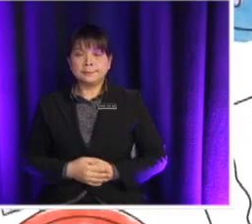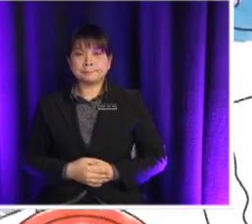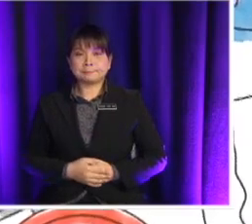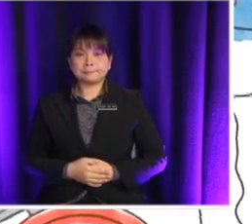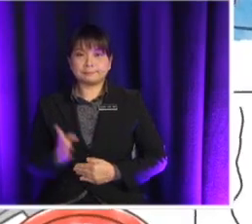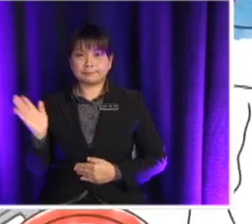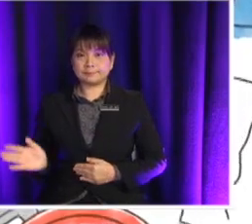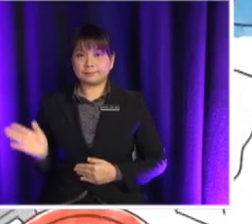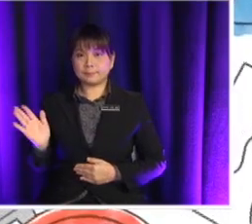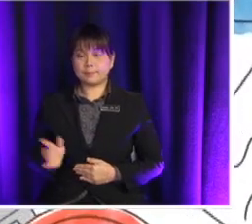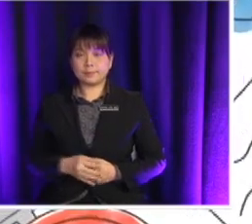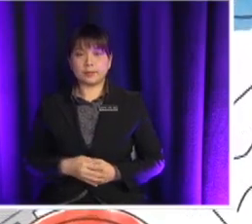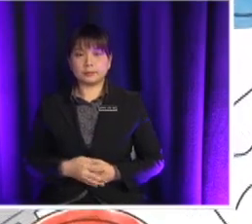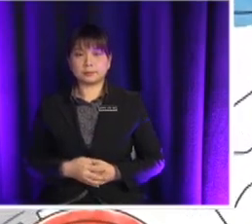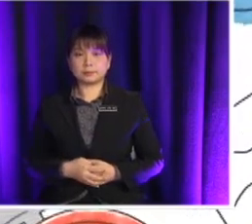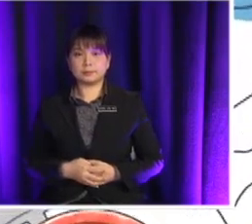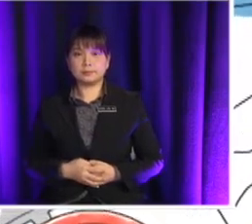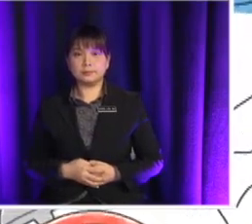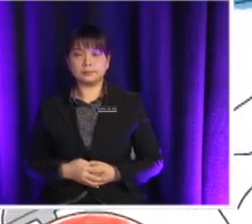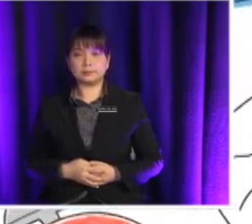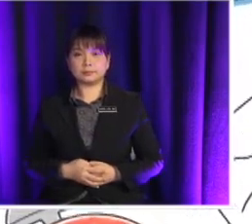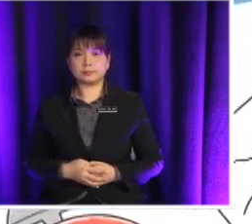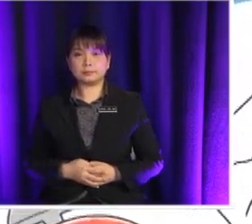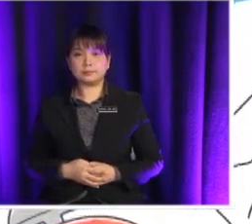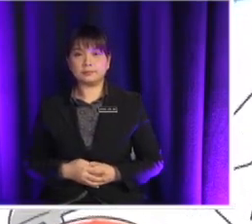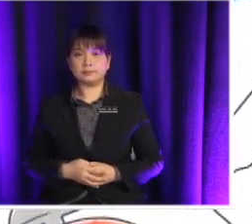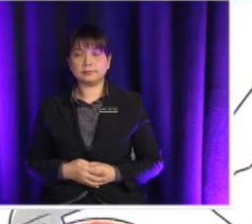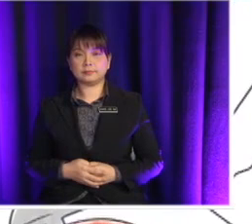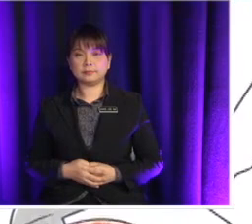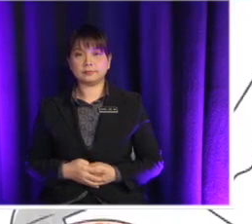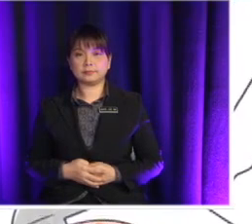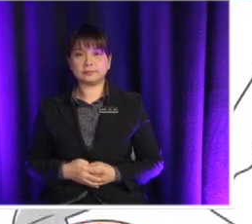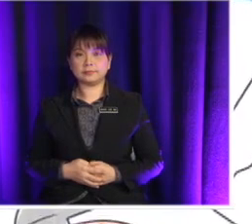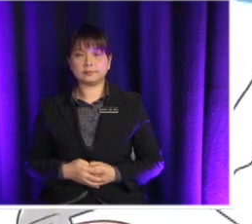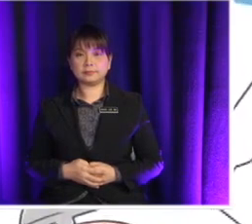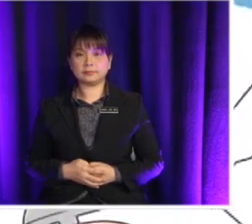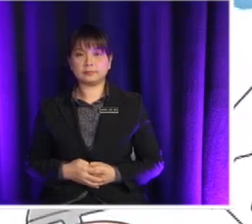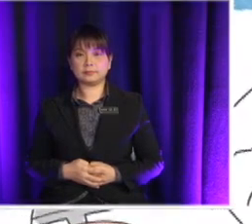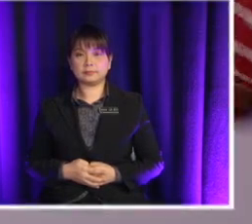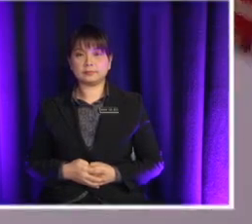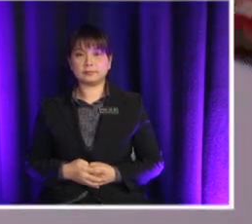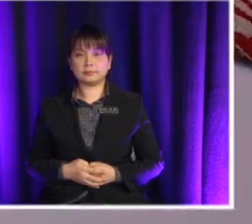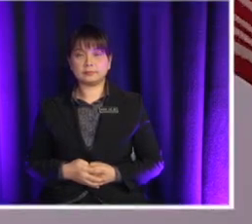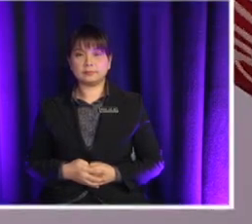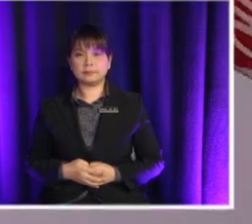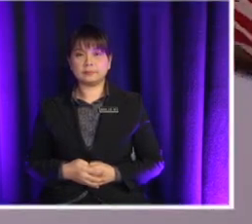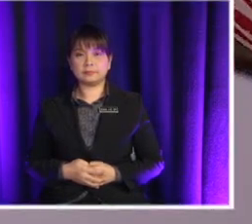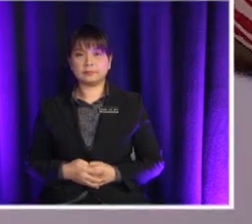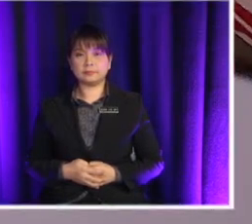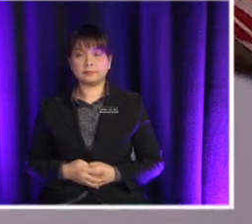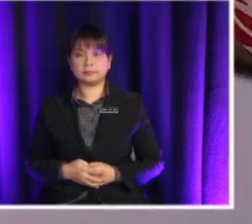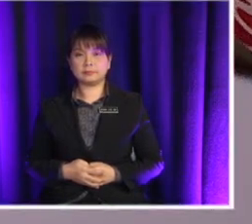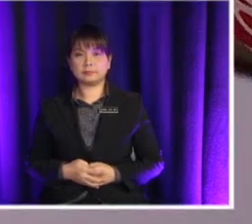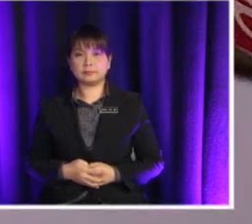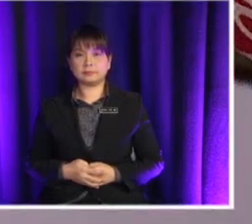pun boleh. So kita ambil di sini, sambung bawa ke tempat yang free. Maksudnya tadi. Maksudnya yang ni kena sambung dekat sini, cikgu.